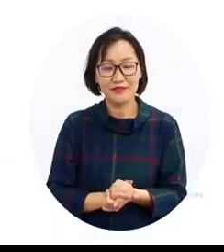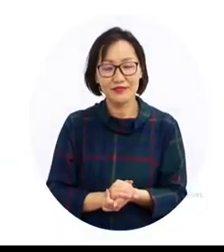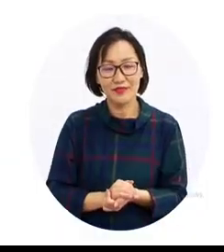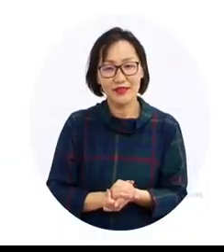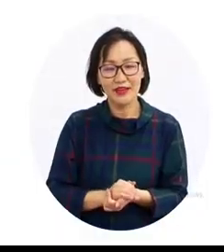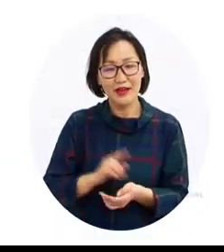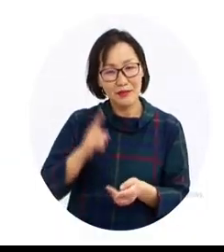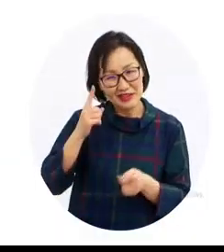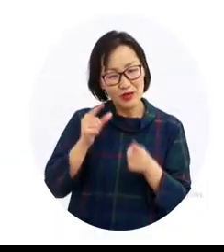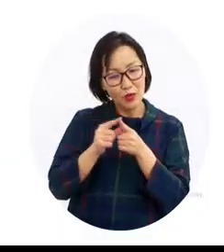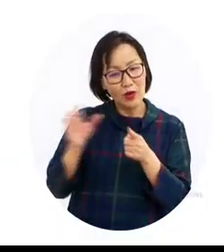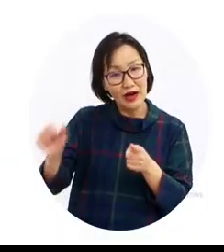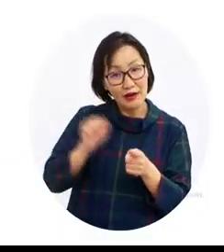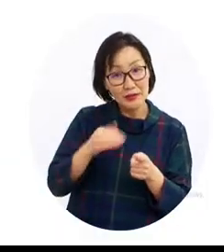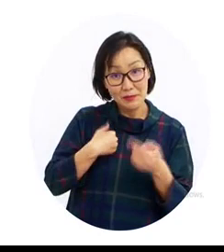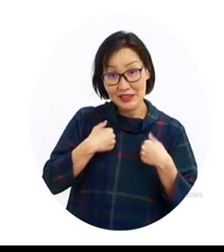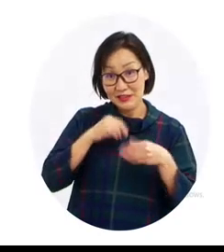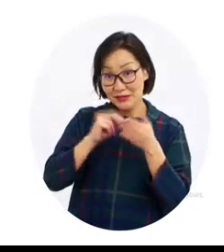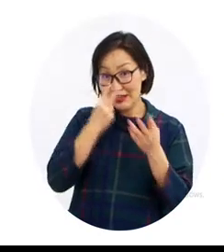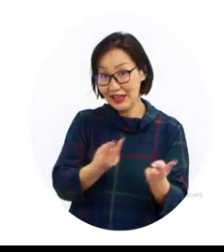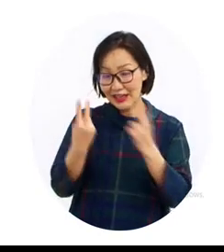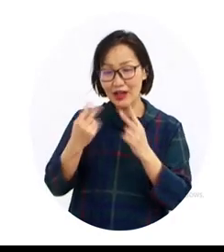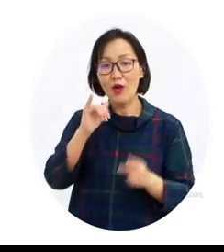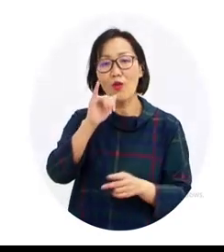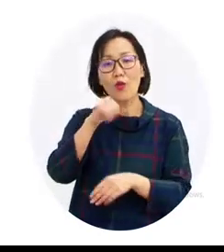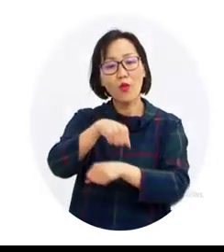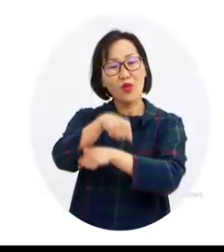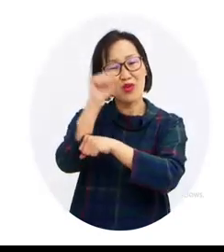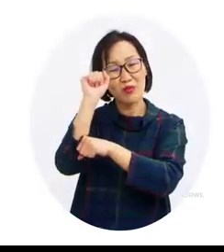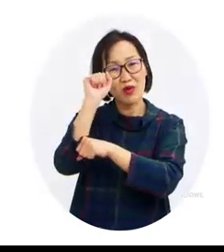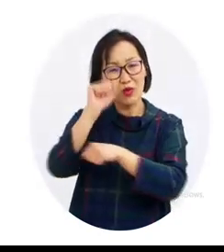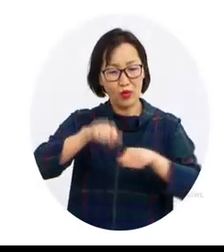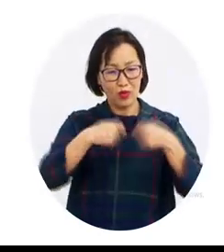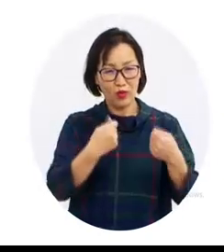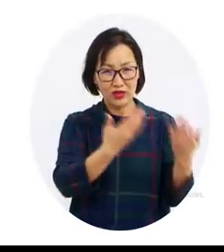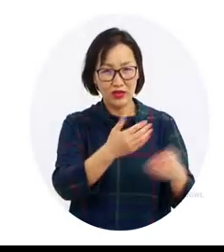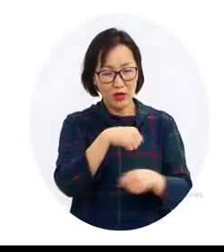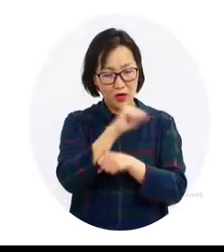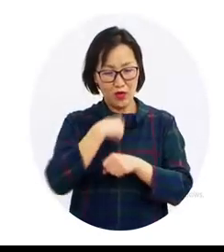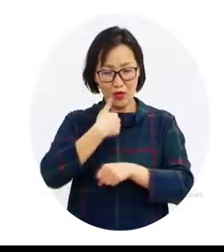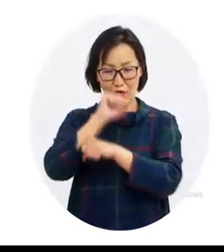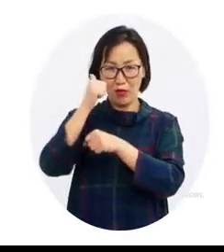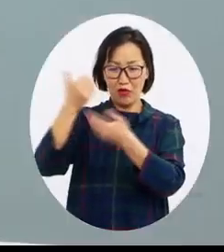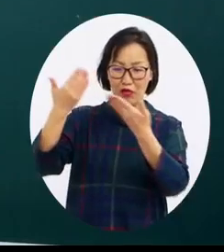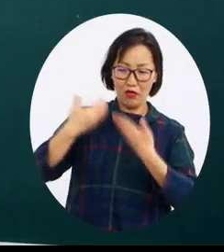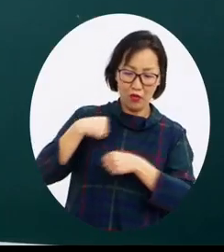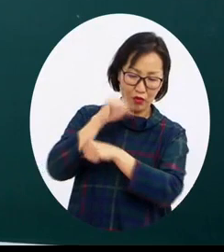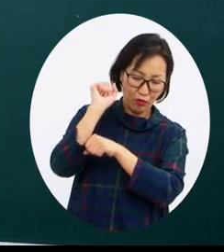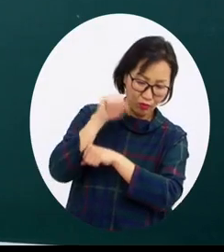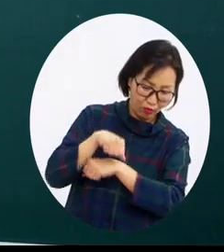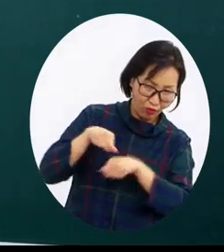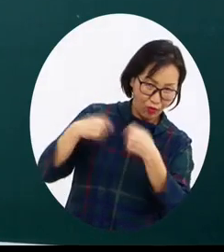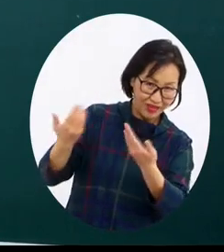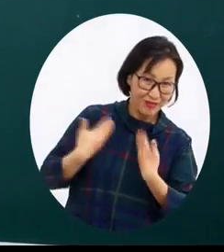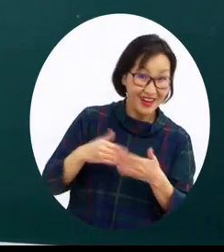үүний дараа багш нь бас нэг юм уу авсан байна. Урмыг хуглах. Ийм хэлцэгтэй үгийг авсан байна. За энэ